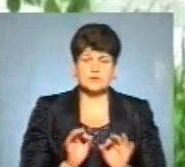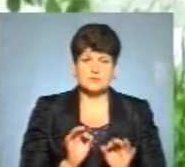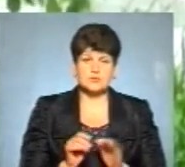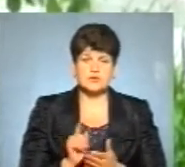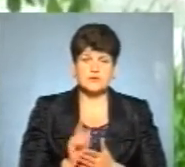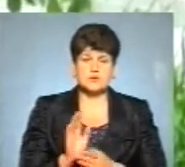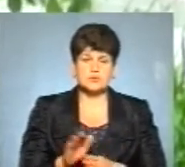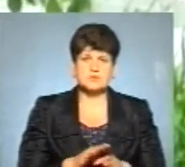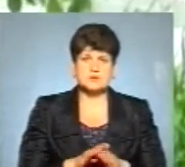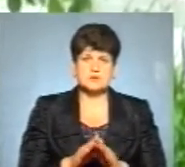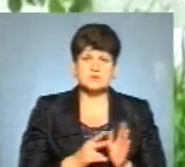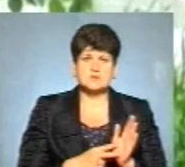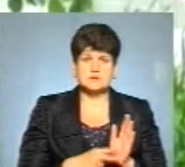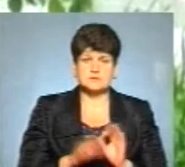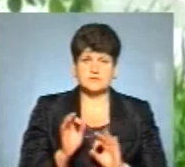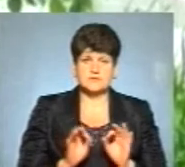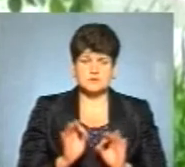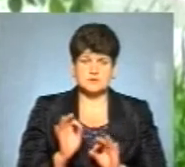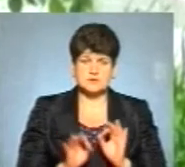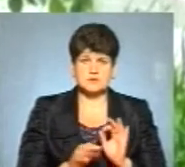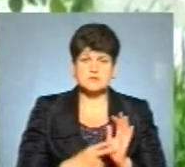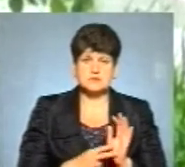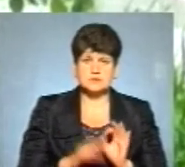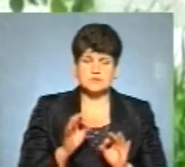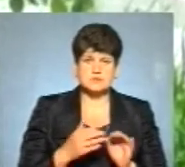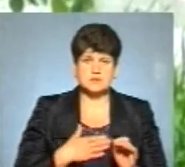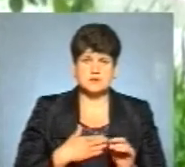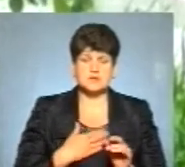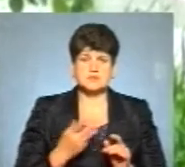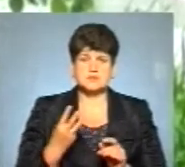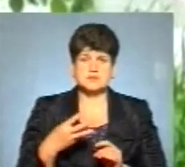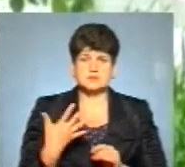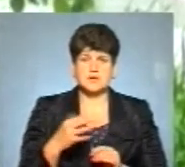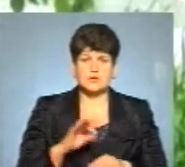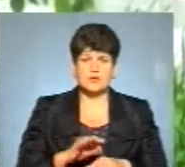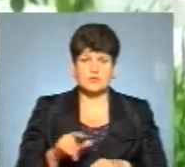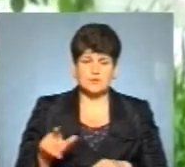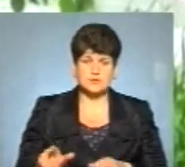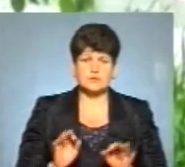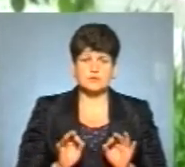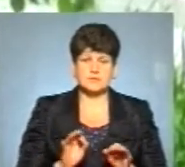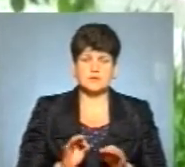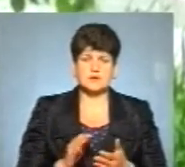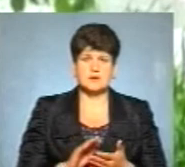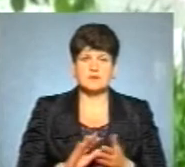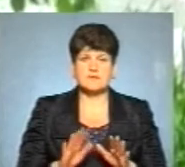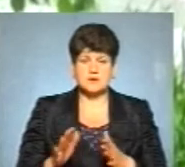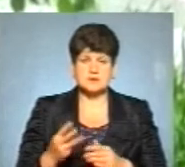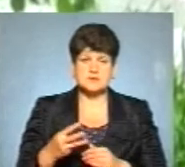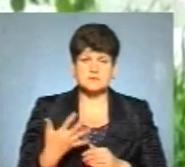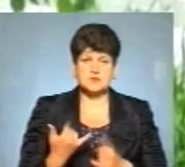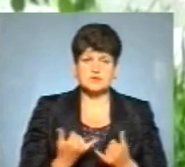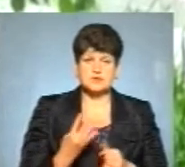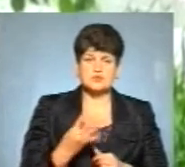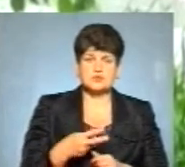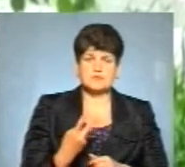бути заповнені на 70%. 70% для нашого закладу – це 35 хворих. Отже, оптимальний варіант – 35, сьогодні 42. Це